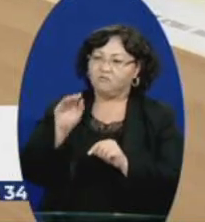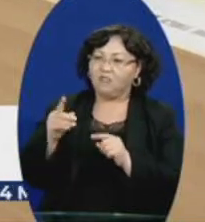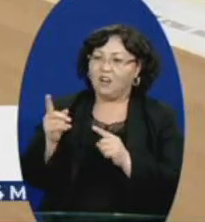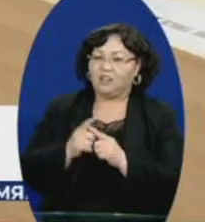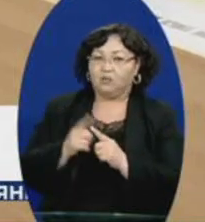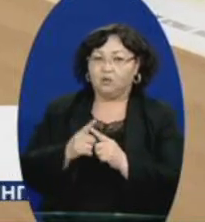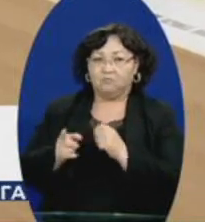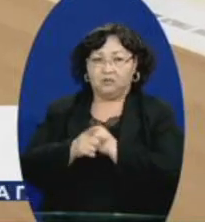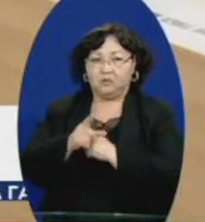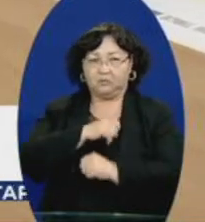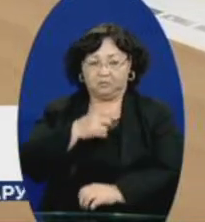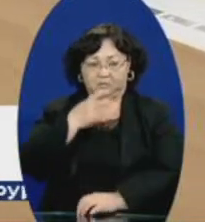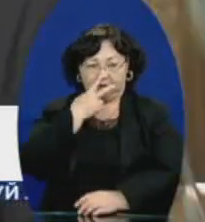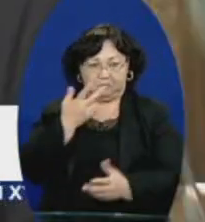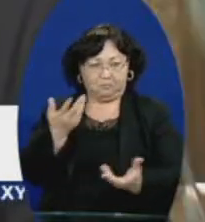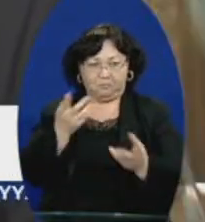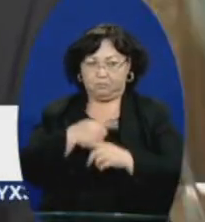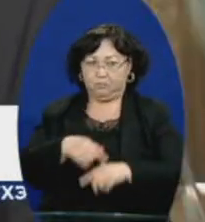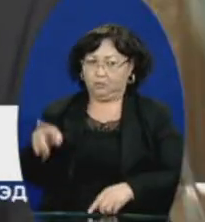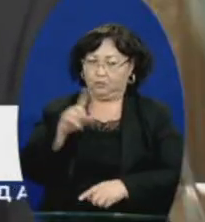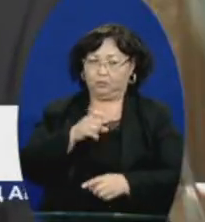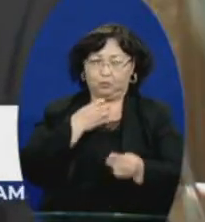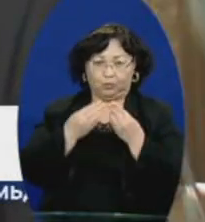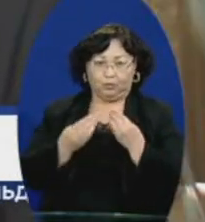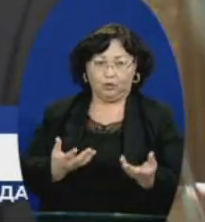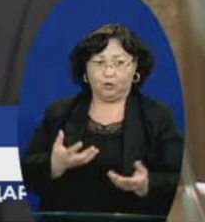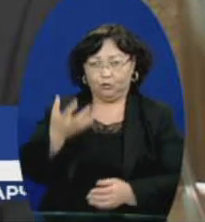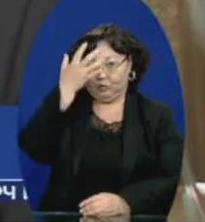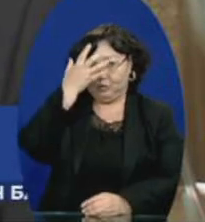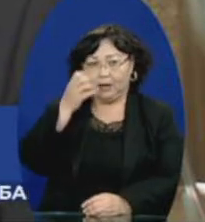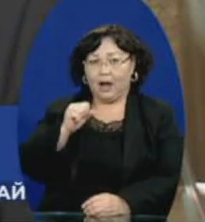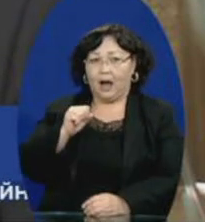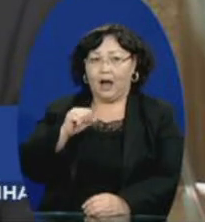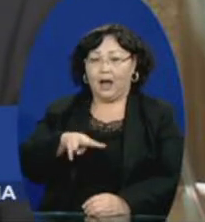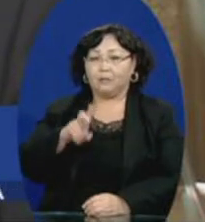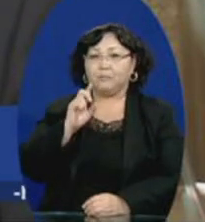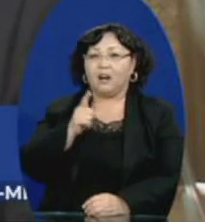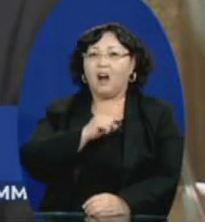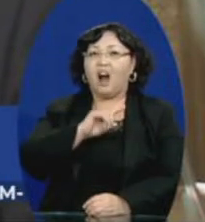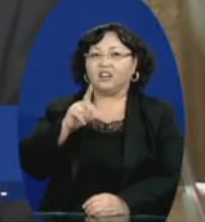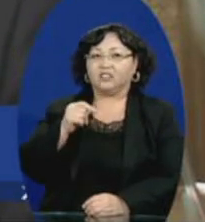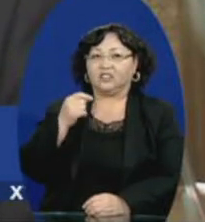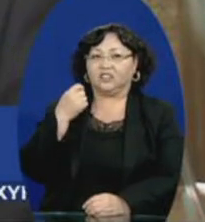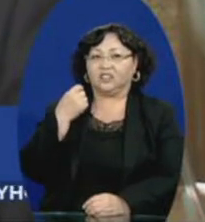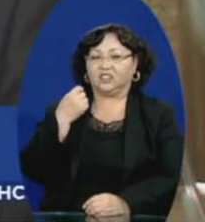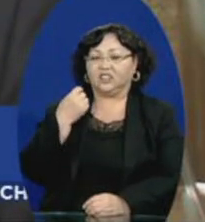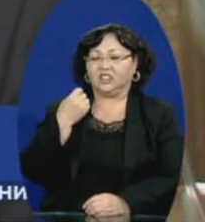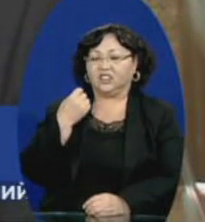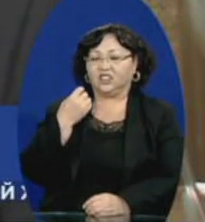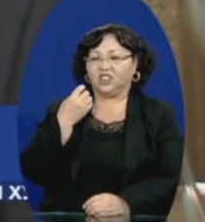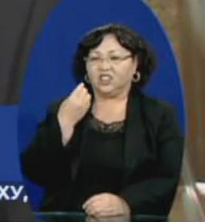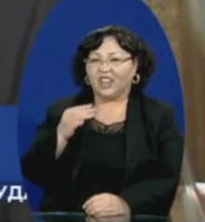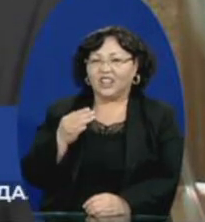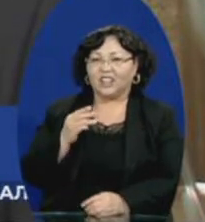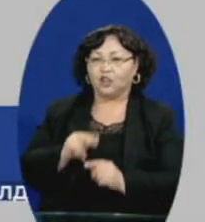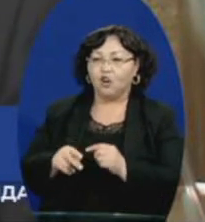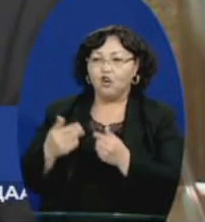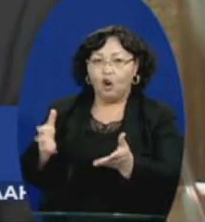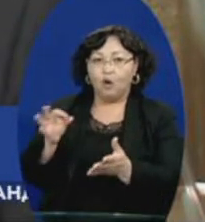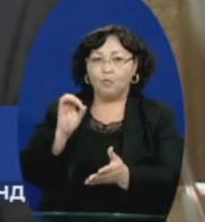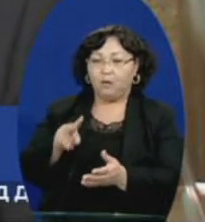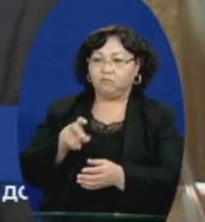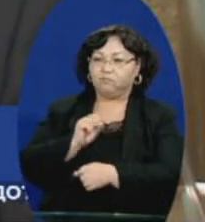мэрэгжилтнүүд шүүмжлэлтэй байгаа юм а. Зүгээр нэг төрийн албан хаагчийн шалгалт өгсөнгүү гэсэн асуудал асуулаа. Бүгдээр нь чөлөөлч юм бол энэ ойн сан эзгүй